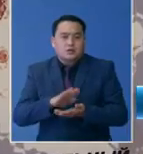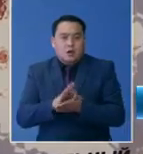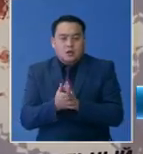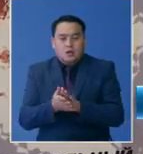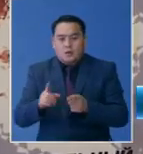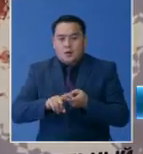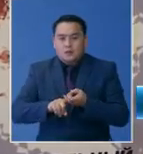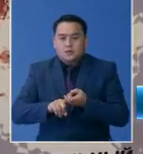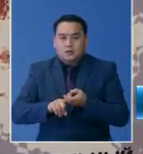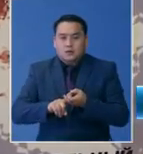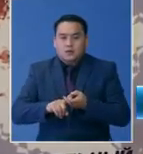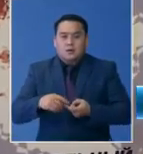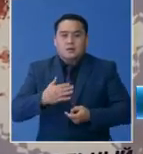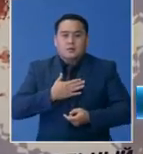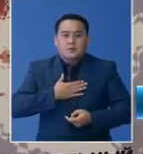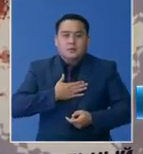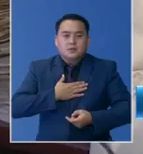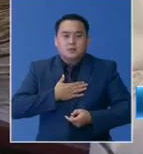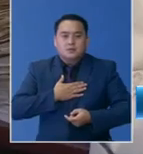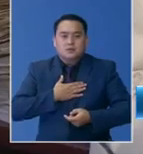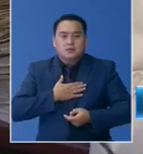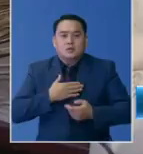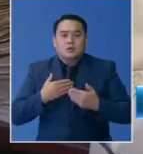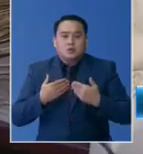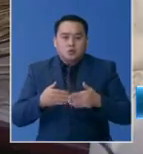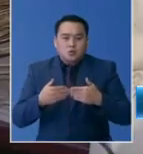байланысты. Біздің жағы арман тілектеріміз бар.